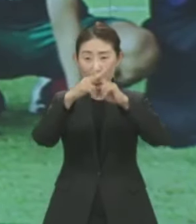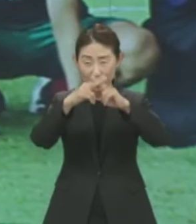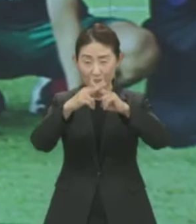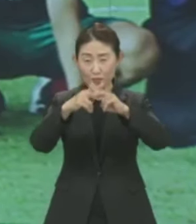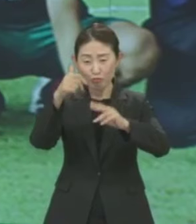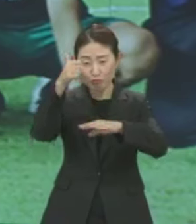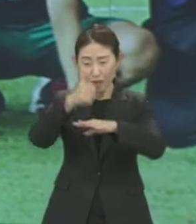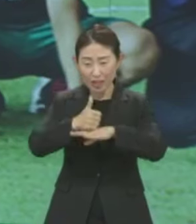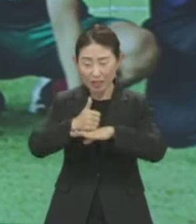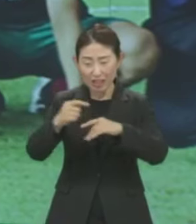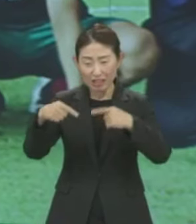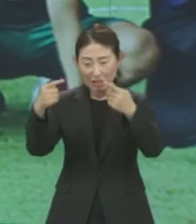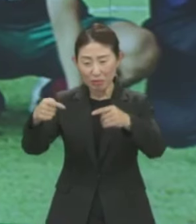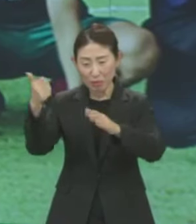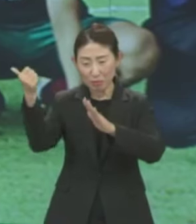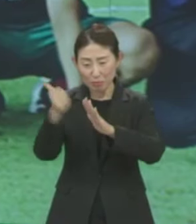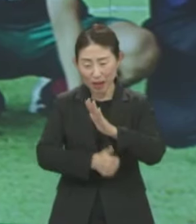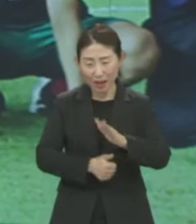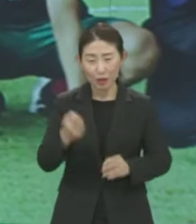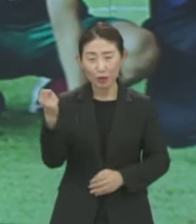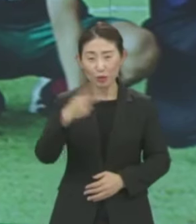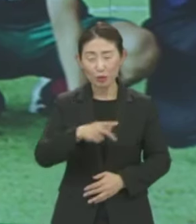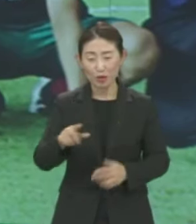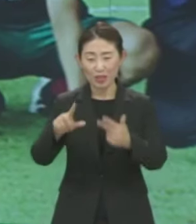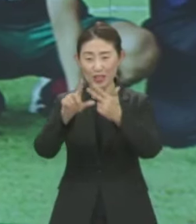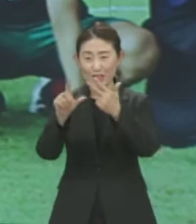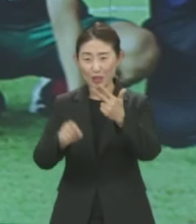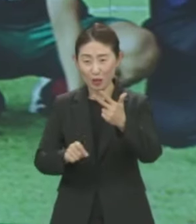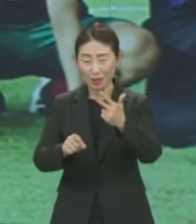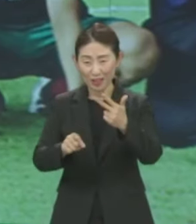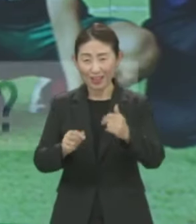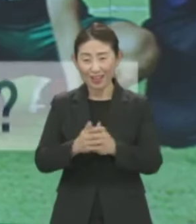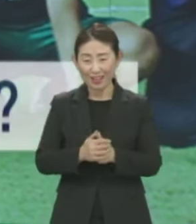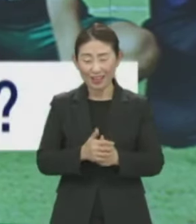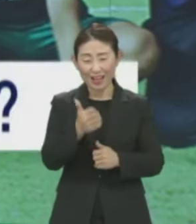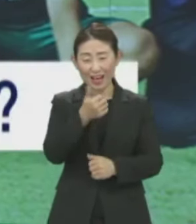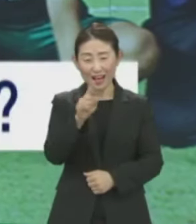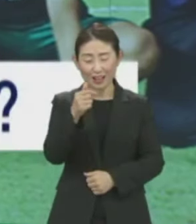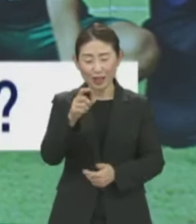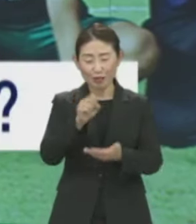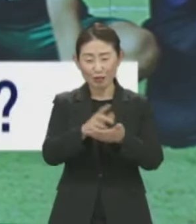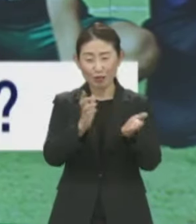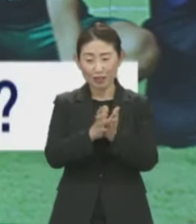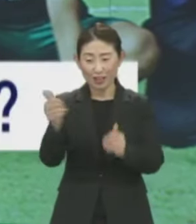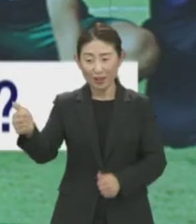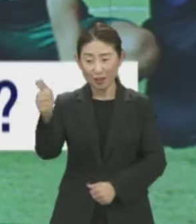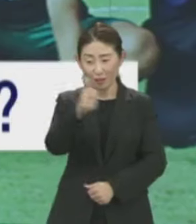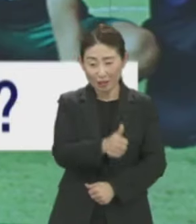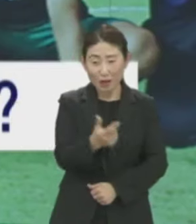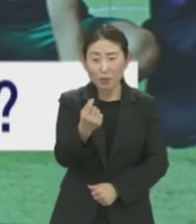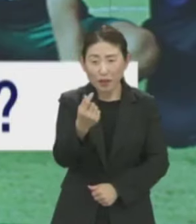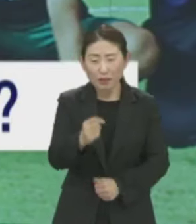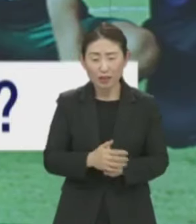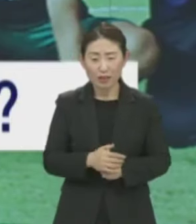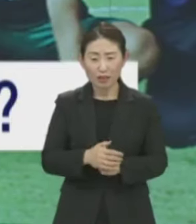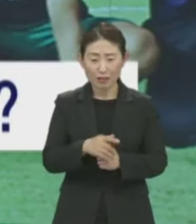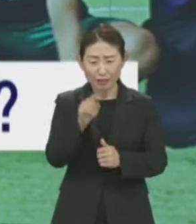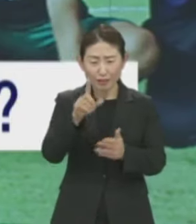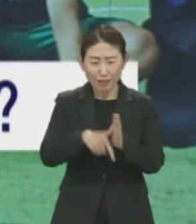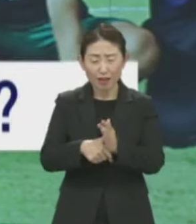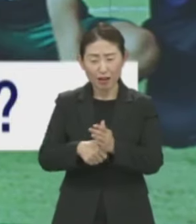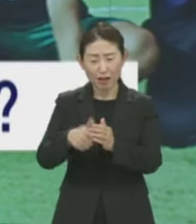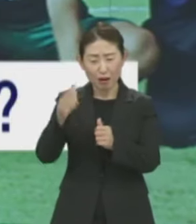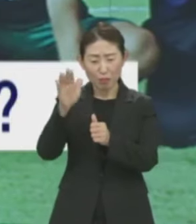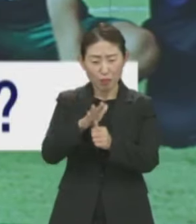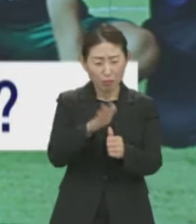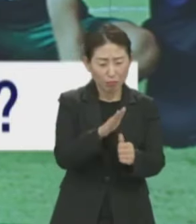진출 실패하신 뒤에 또 지난 7월에 하나시티즌 감독으로 오셨는데 또 계속해서 팀이 이기는 경기가 거의 없었어요.